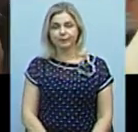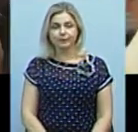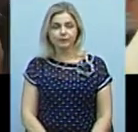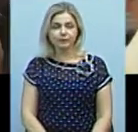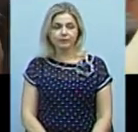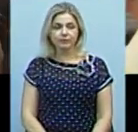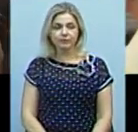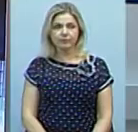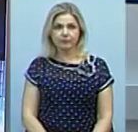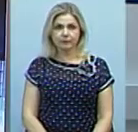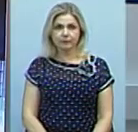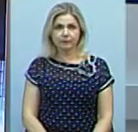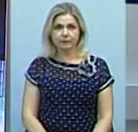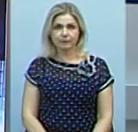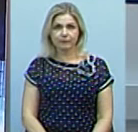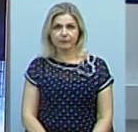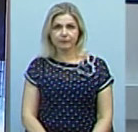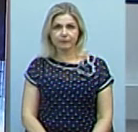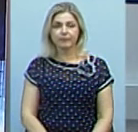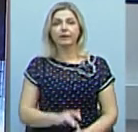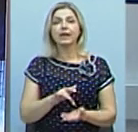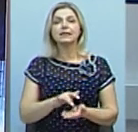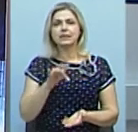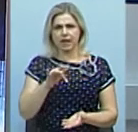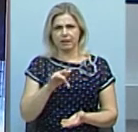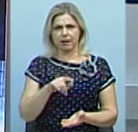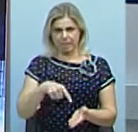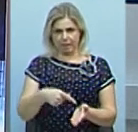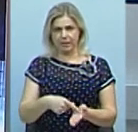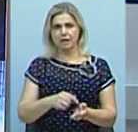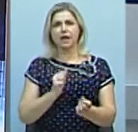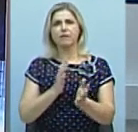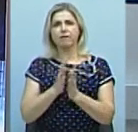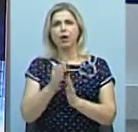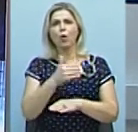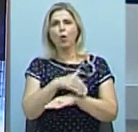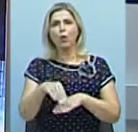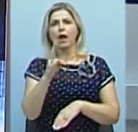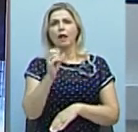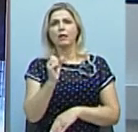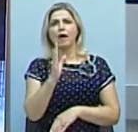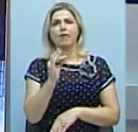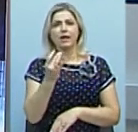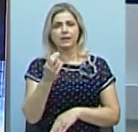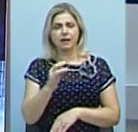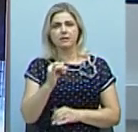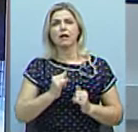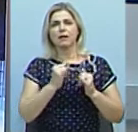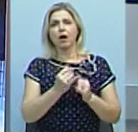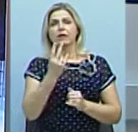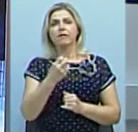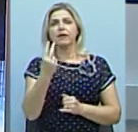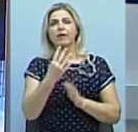новини Миколаївщини. В центрі міста у сквері на вулиці Новоринській з нагоди